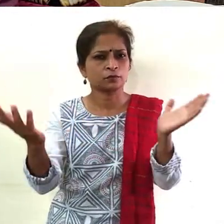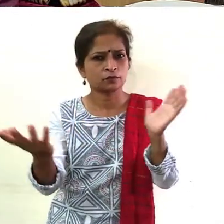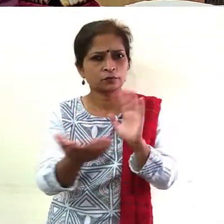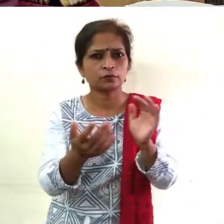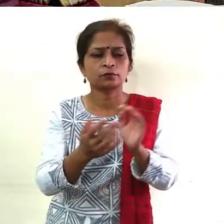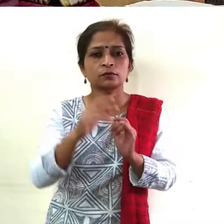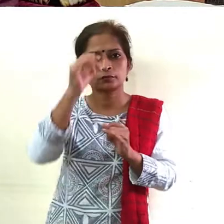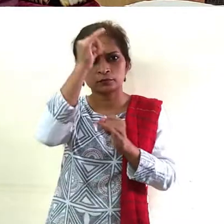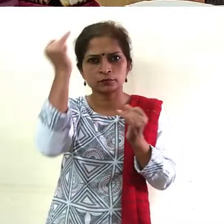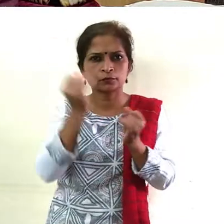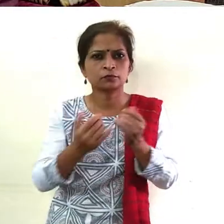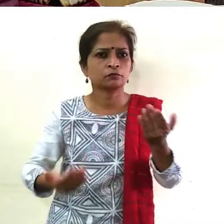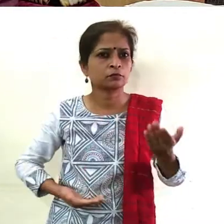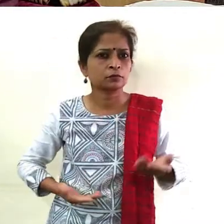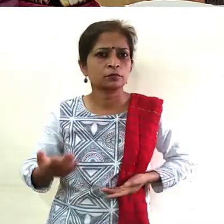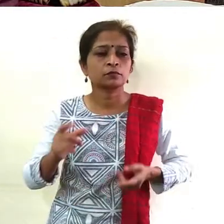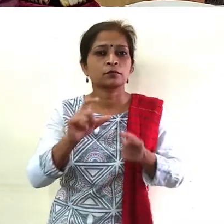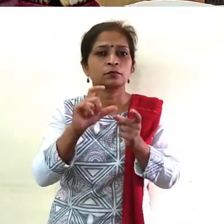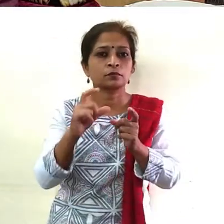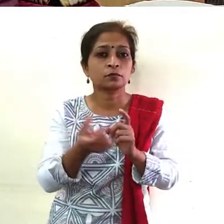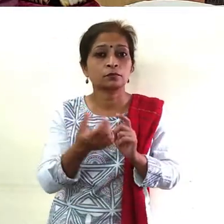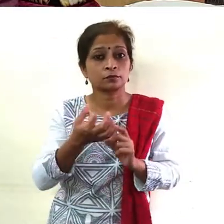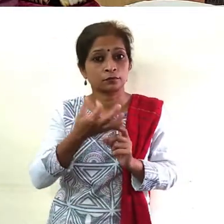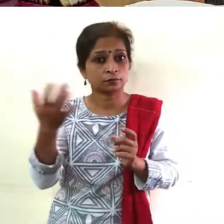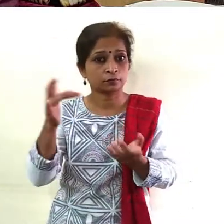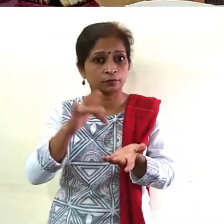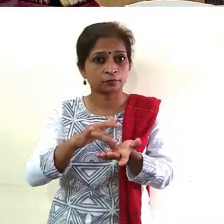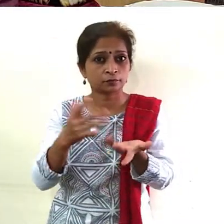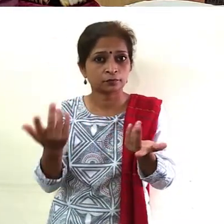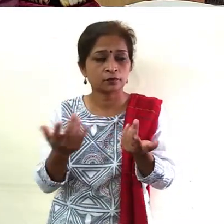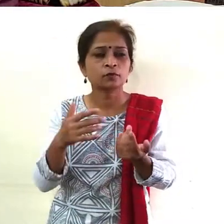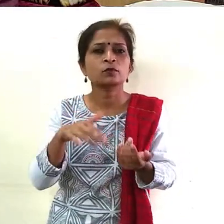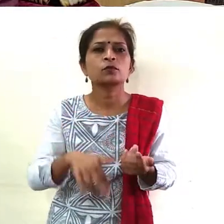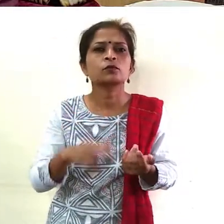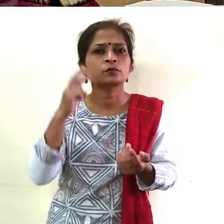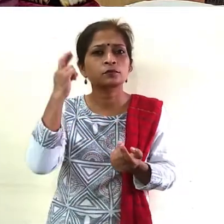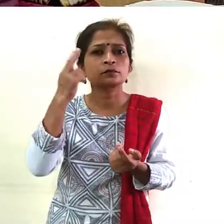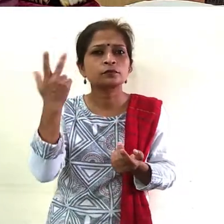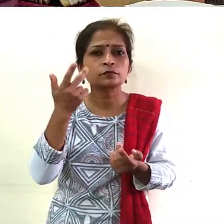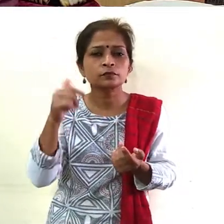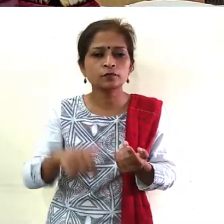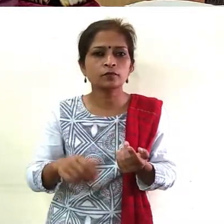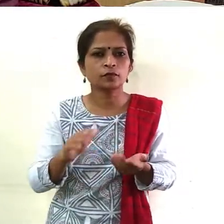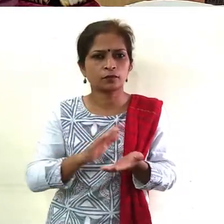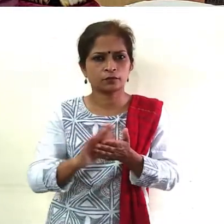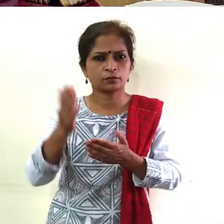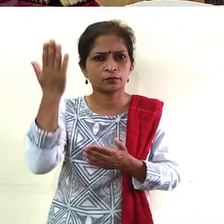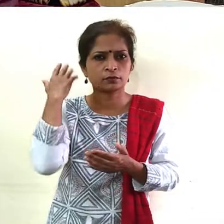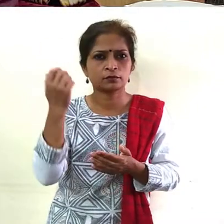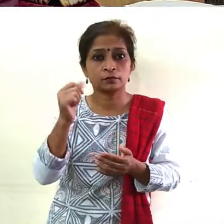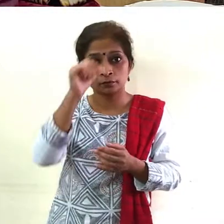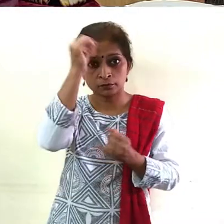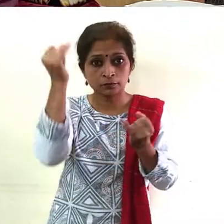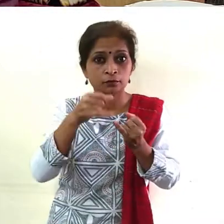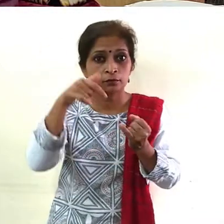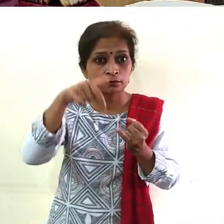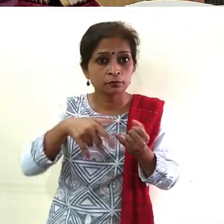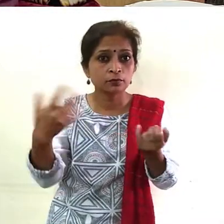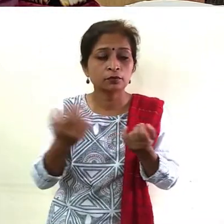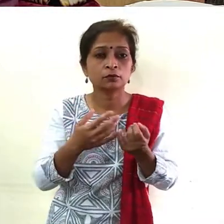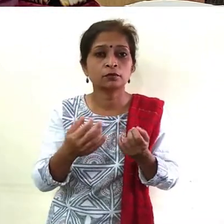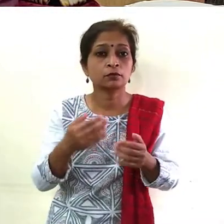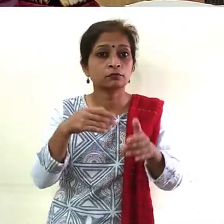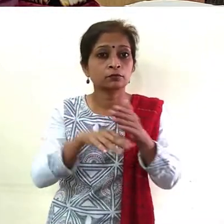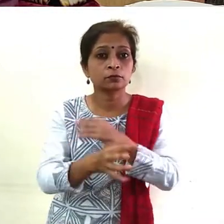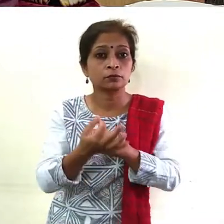में भारतीय संस्कार और संस्कृति अपनी खास पहचान रखते हैं, क्योंकि हमारा इतिहास अपने आप में वो दिव्यता समेटे हुए